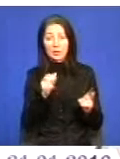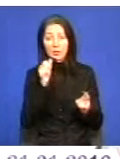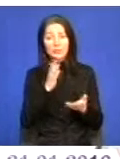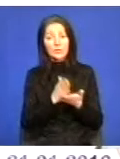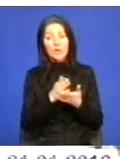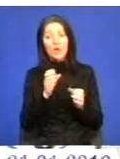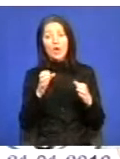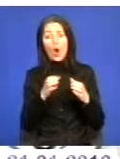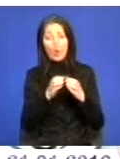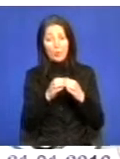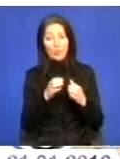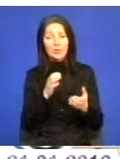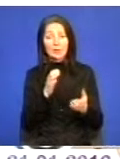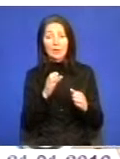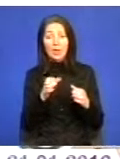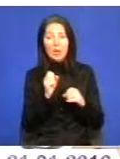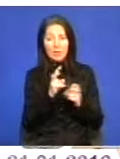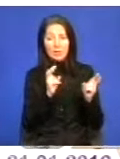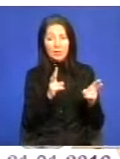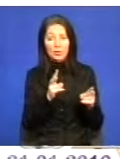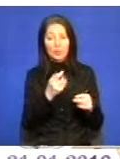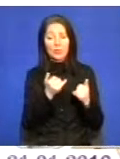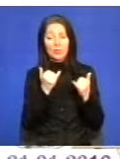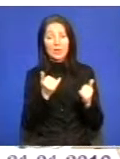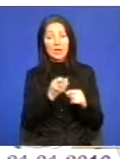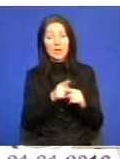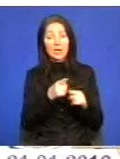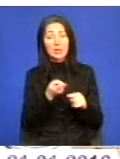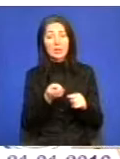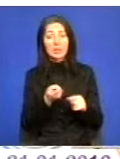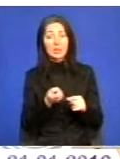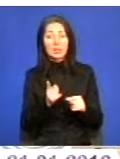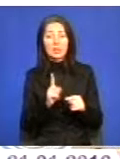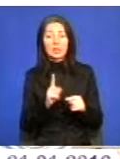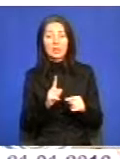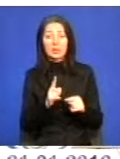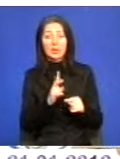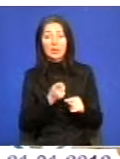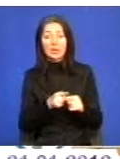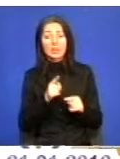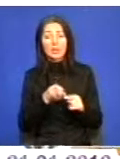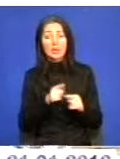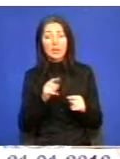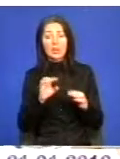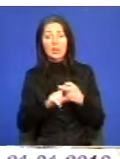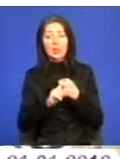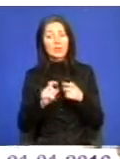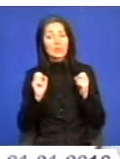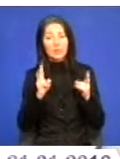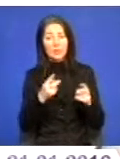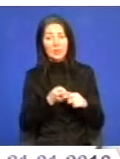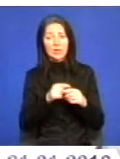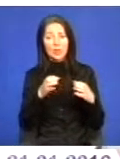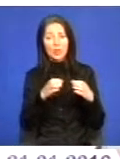Існують групи ризику, для яких особливо ця інфекція небезпечна, це групи ризику професійні, так звані,